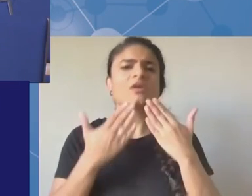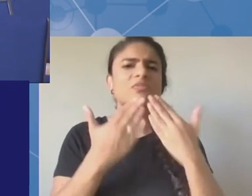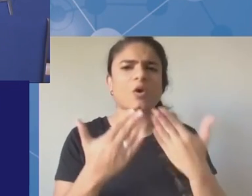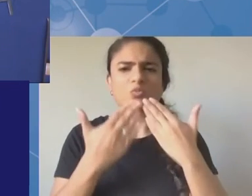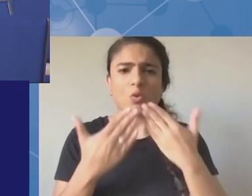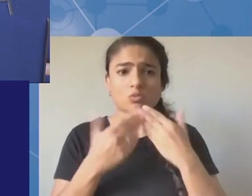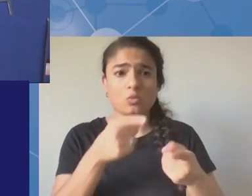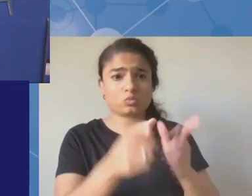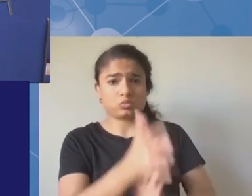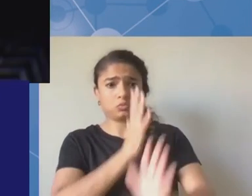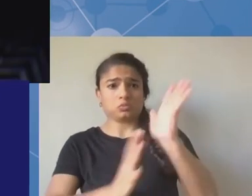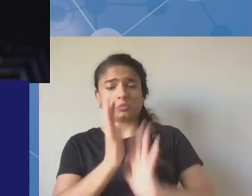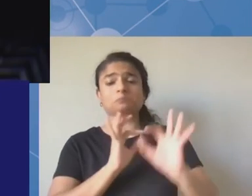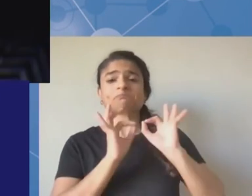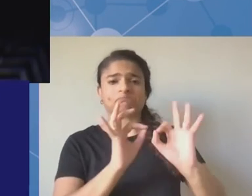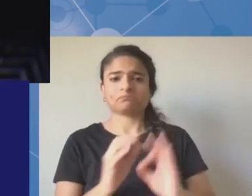Следующее лицо.